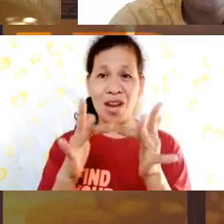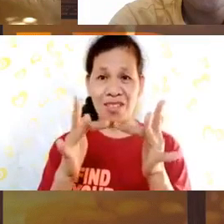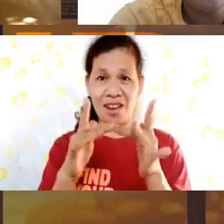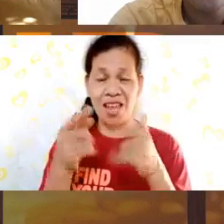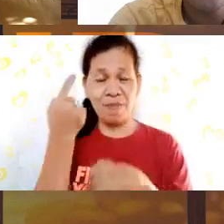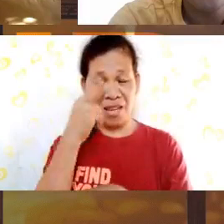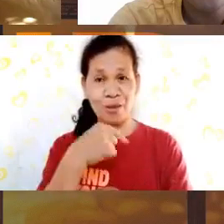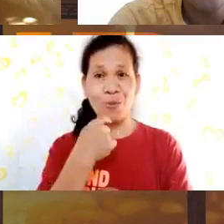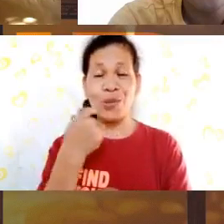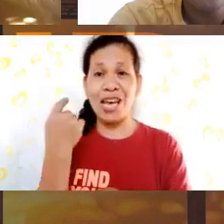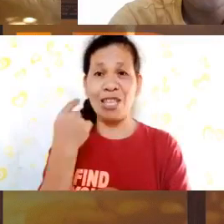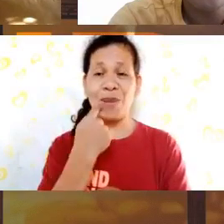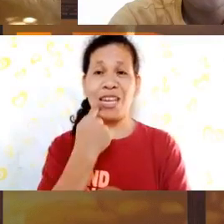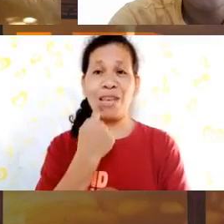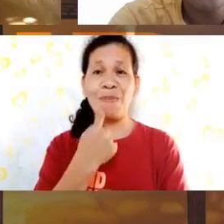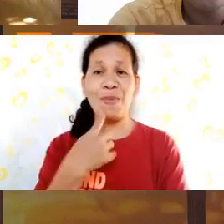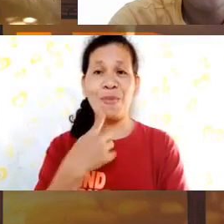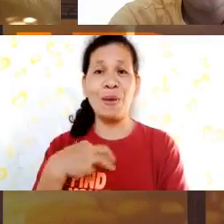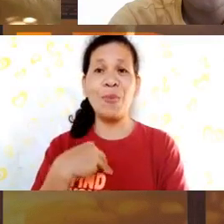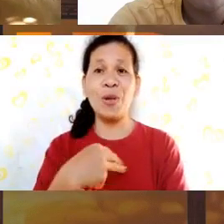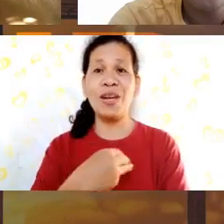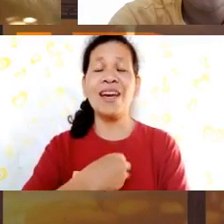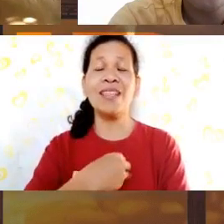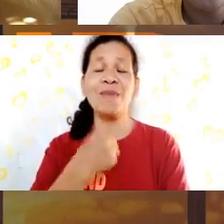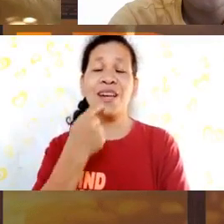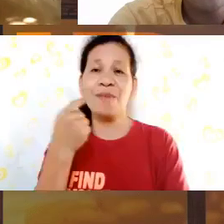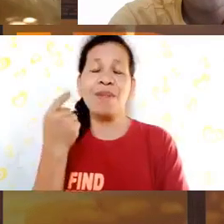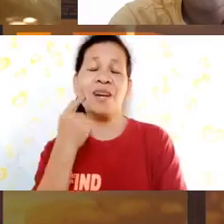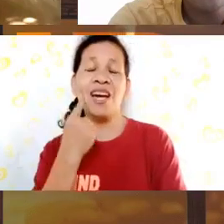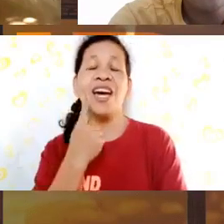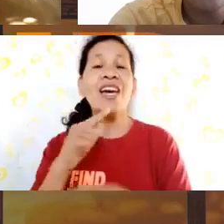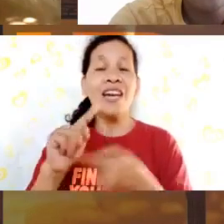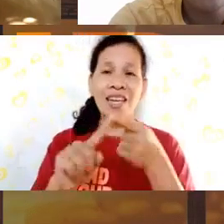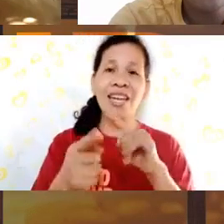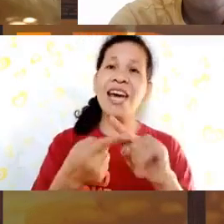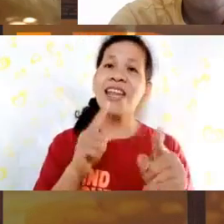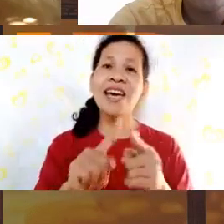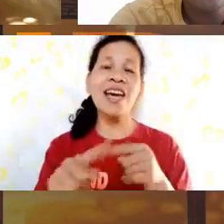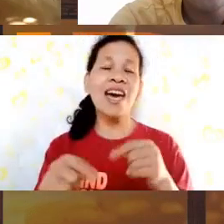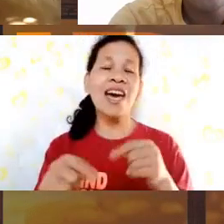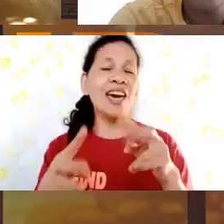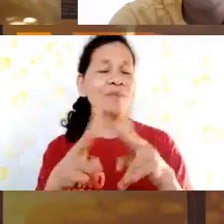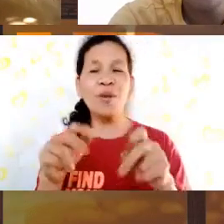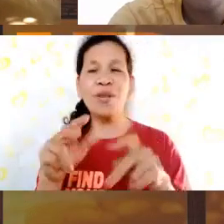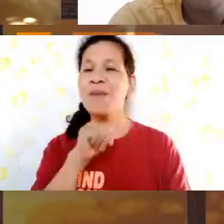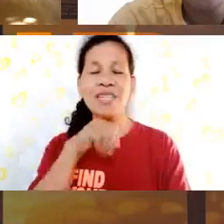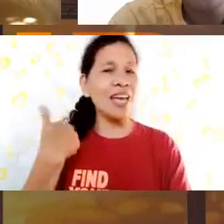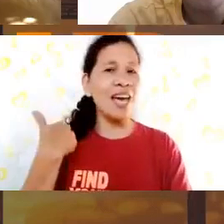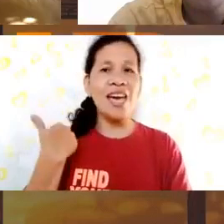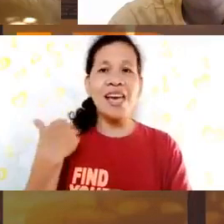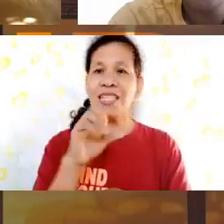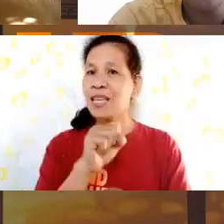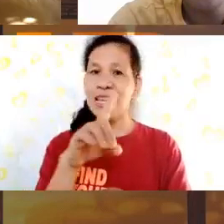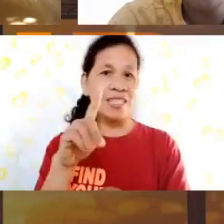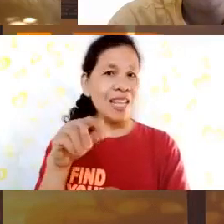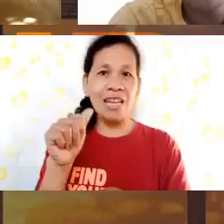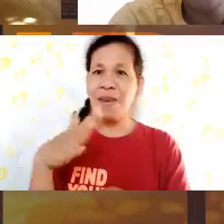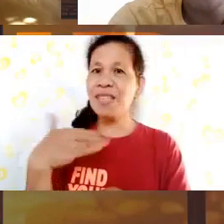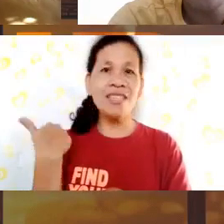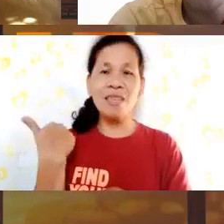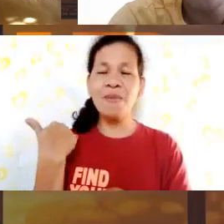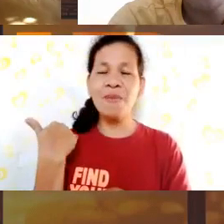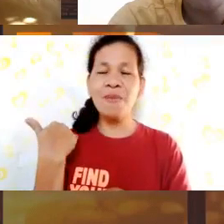po yung ating link para doon po sa ating mga DEF members, sa ating mga DEF na mga kakilala, kahit po hindi pa